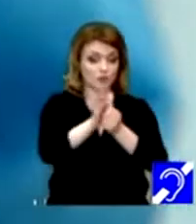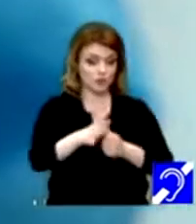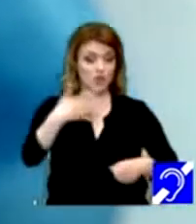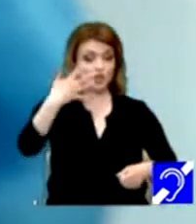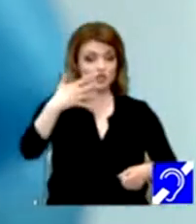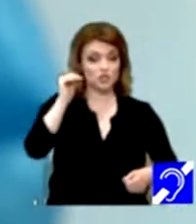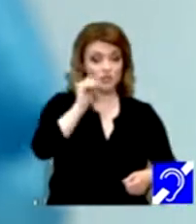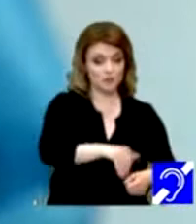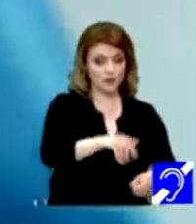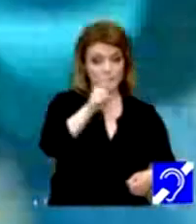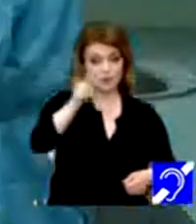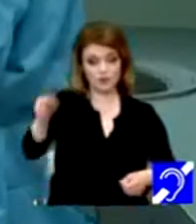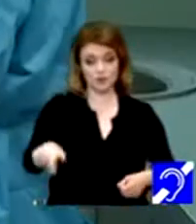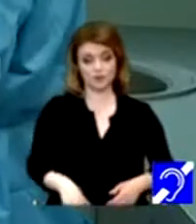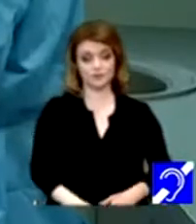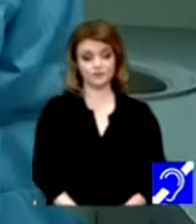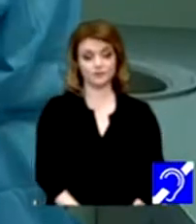peste 50.000 de persoane.